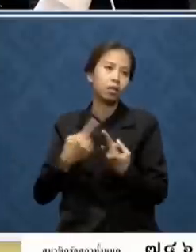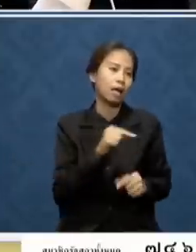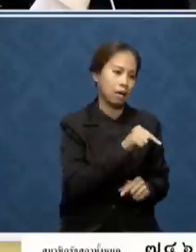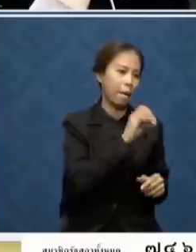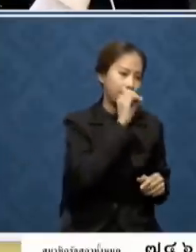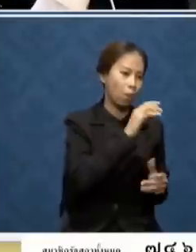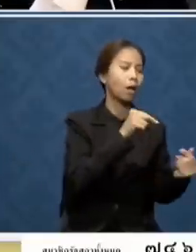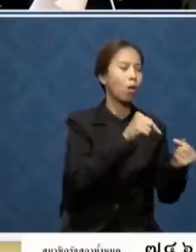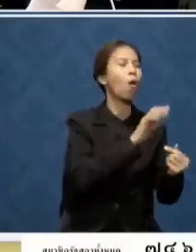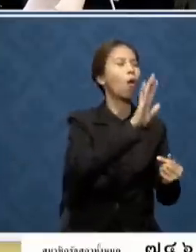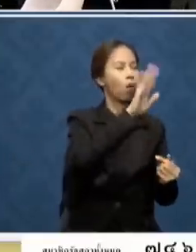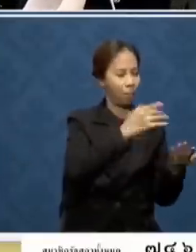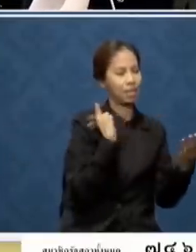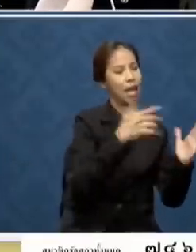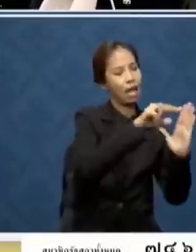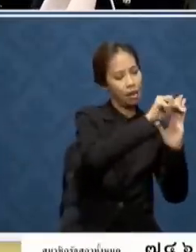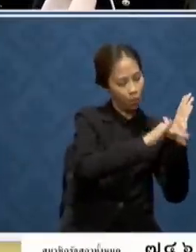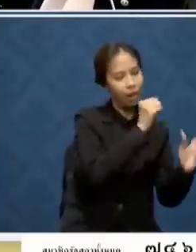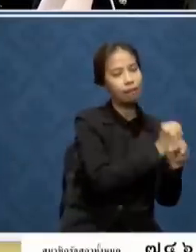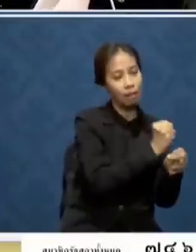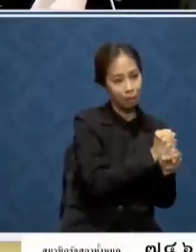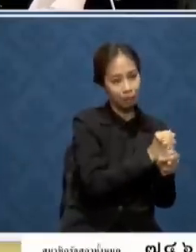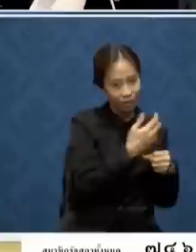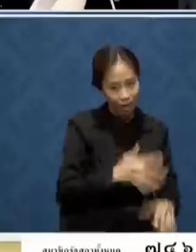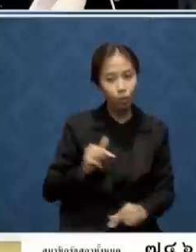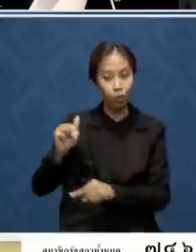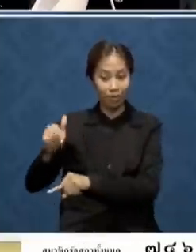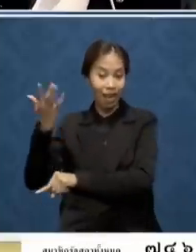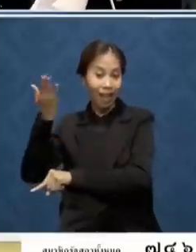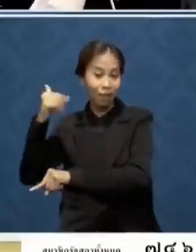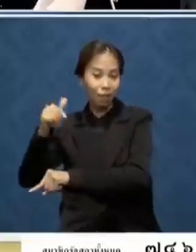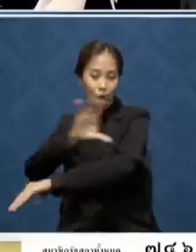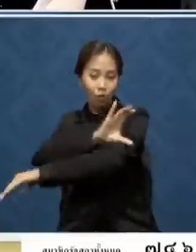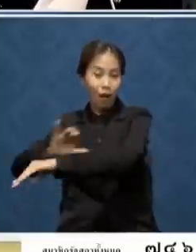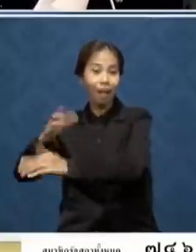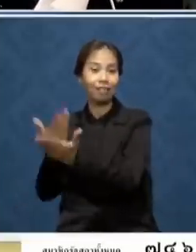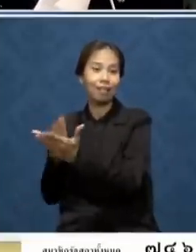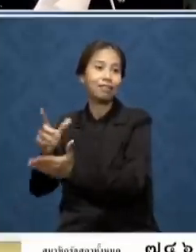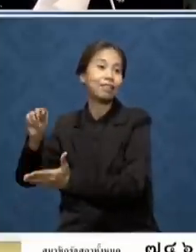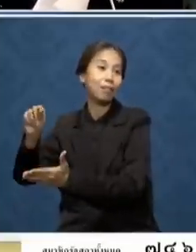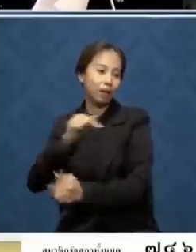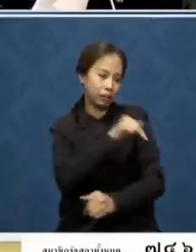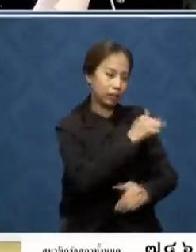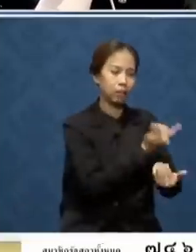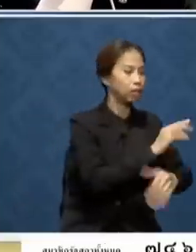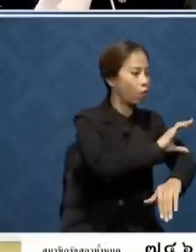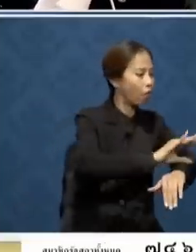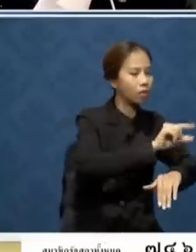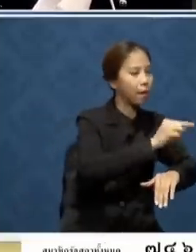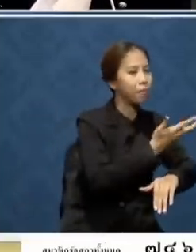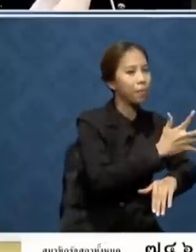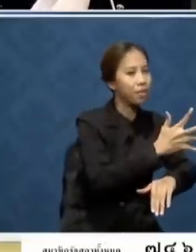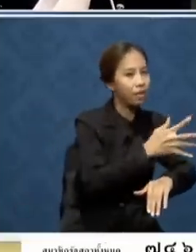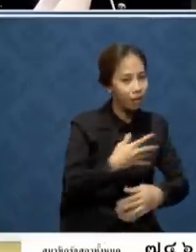แห่งชาติรถไฟฟ้า 20บาทตลอดสายหายไปเลยค่ะไม่มีนะคะลดราคาน้ำมันไฟฟ้าแก๊สสูงต้ม